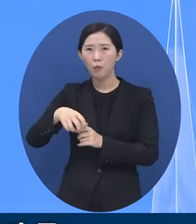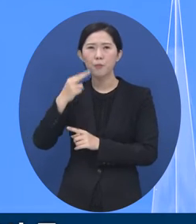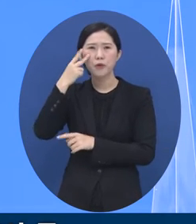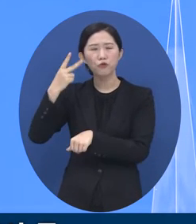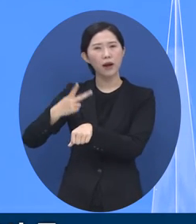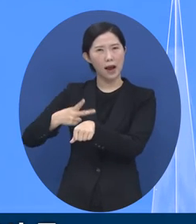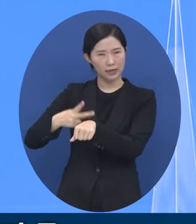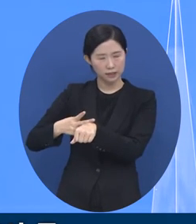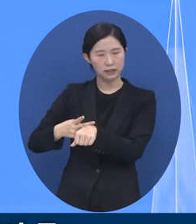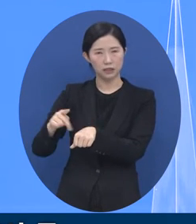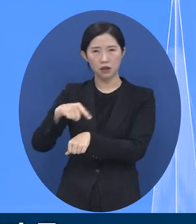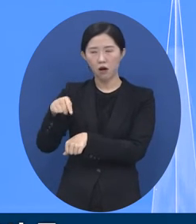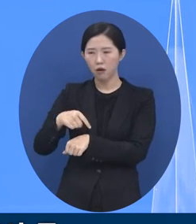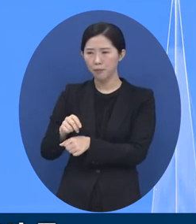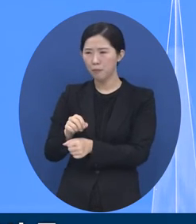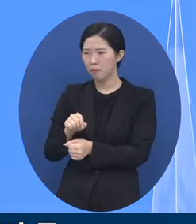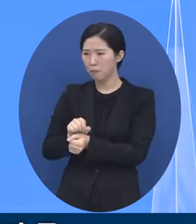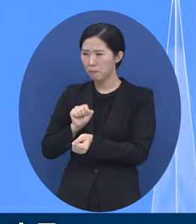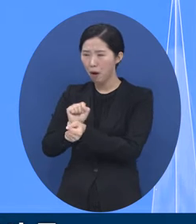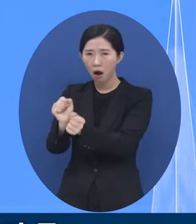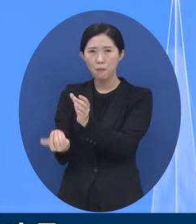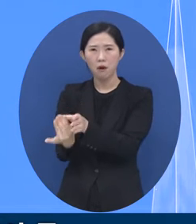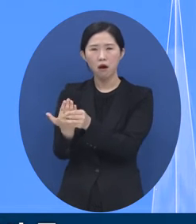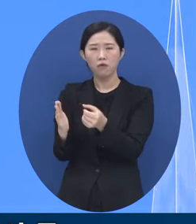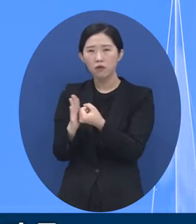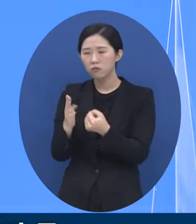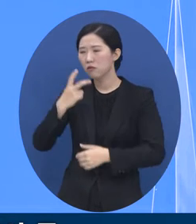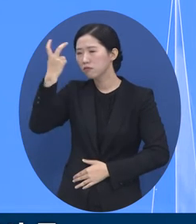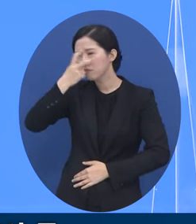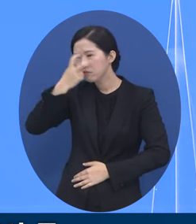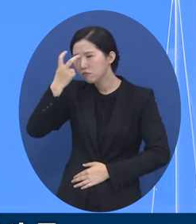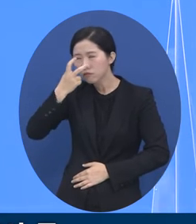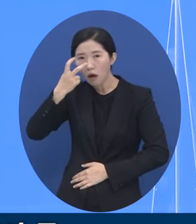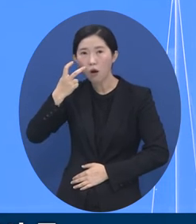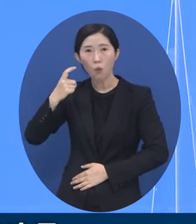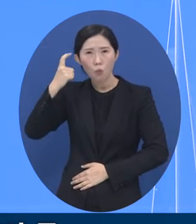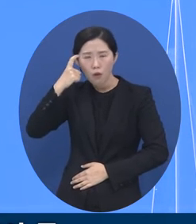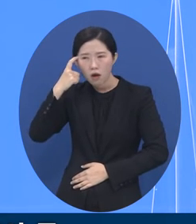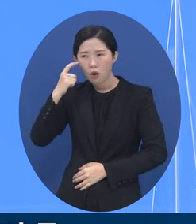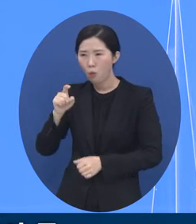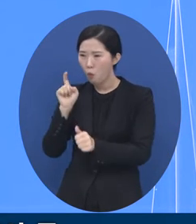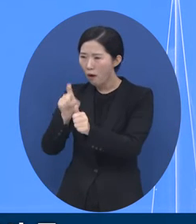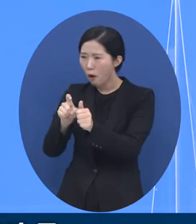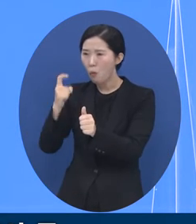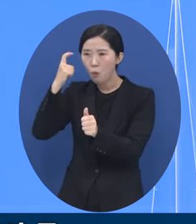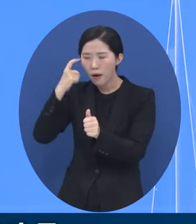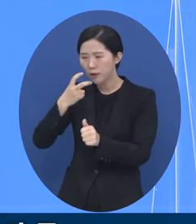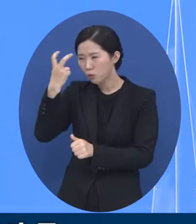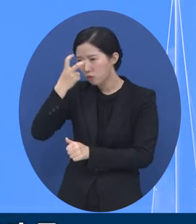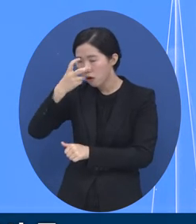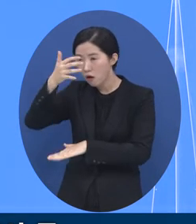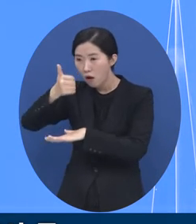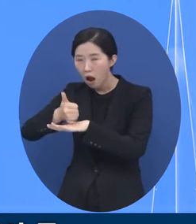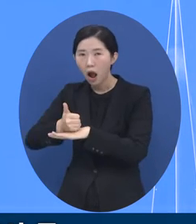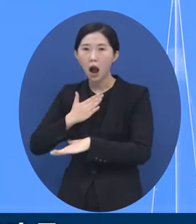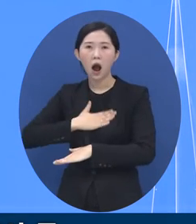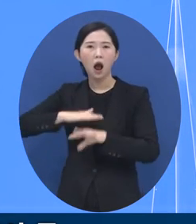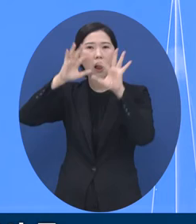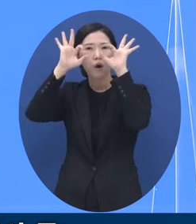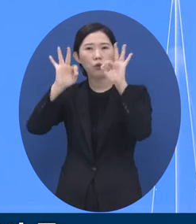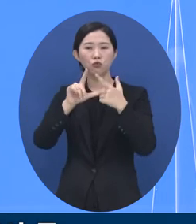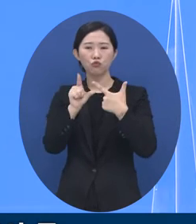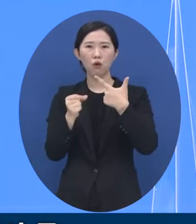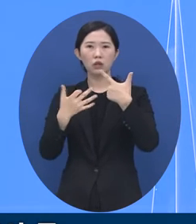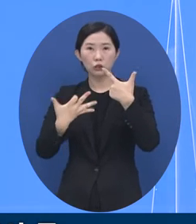발생하여 역학조사를 실시하였으며, 이 집단 감염 사례의 지표 환자들도 6월 19일 동일한 마포구